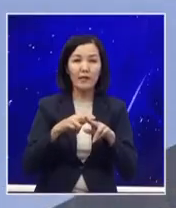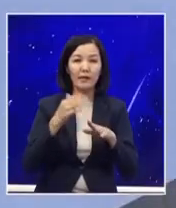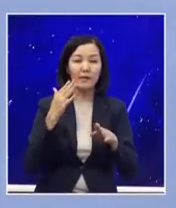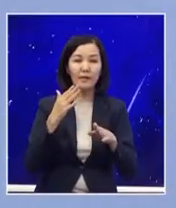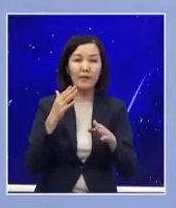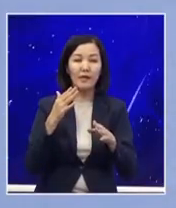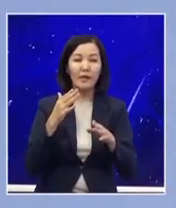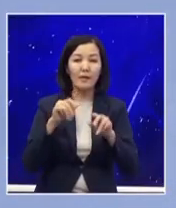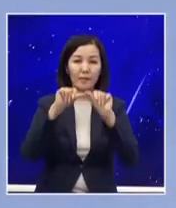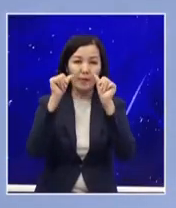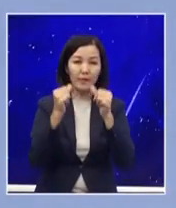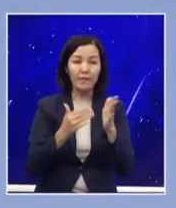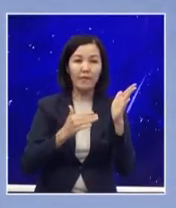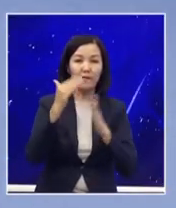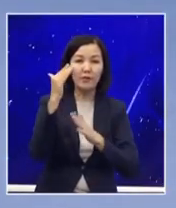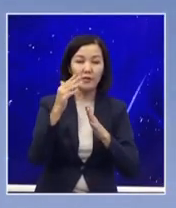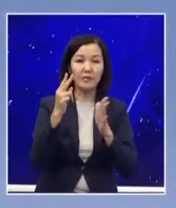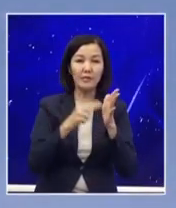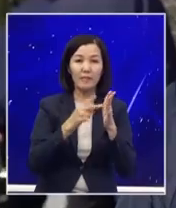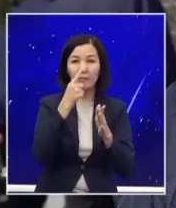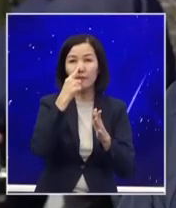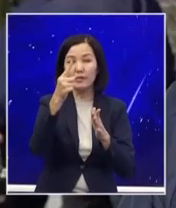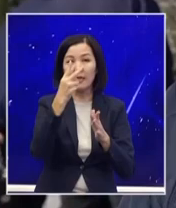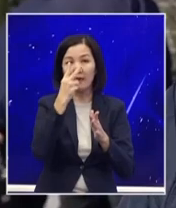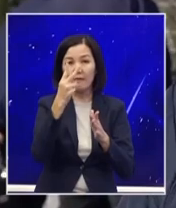7,5 метров, поэтому и виден за сотни метров.